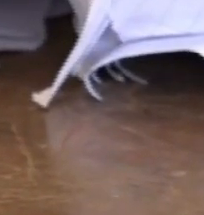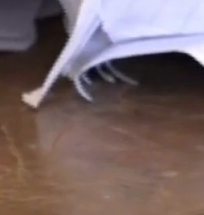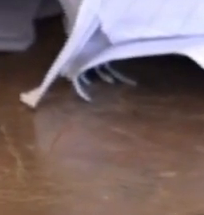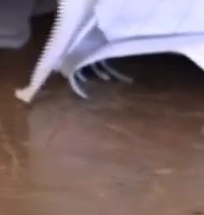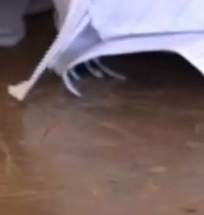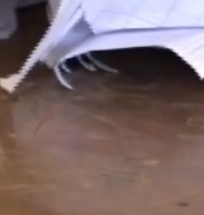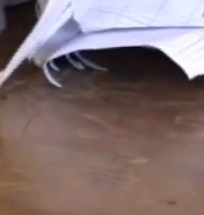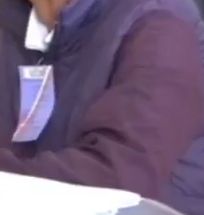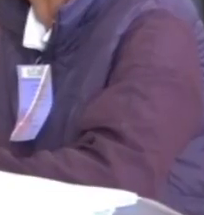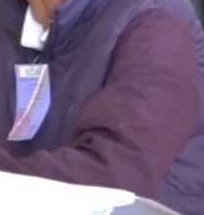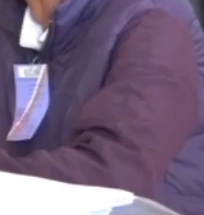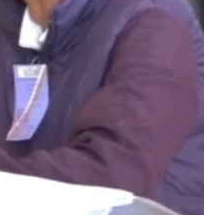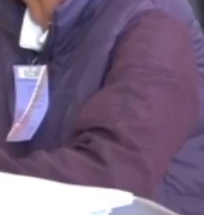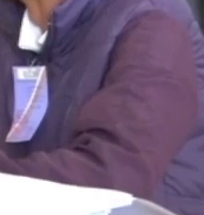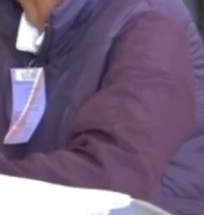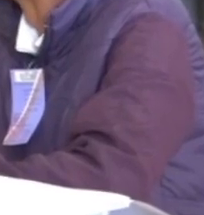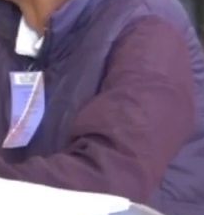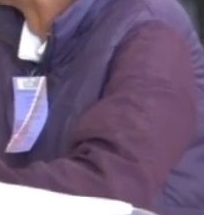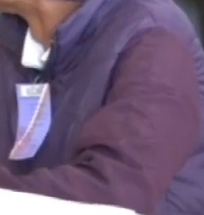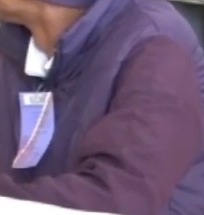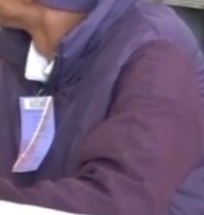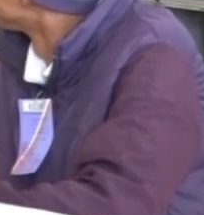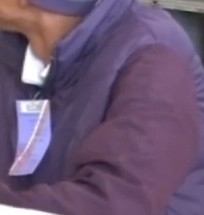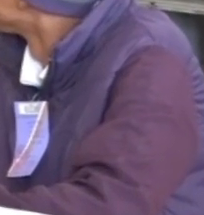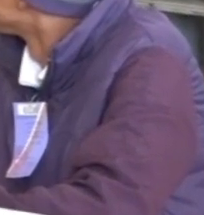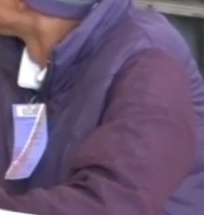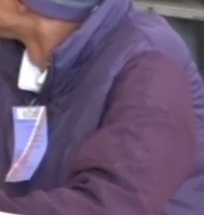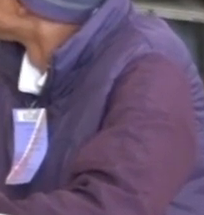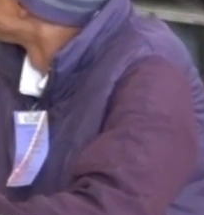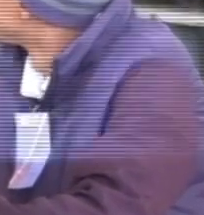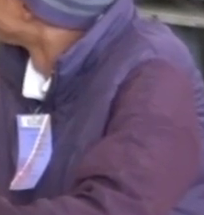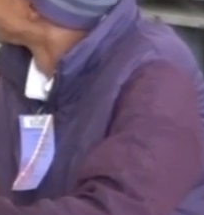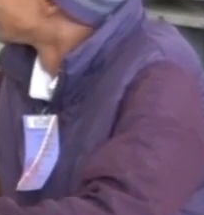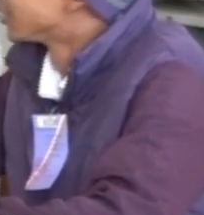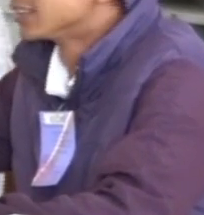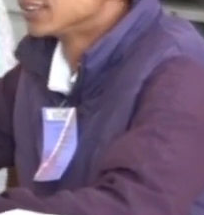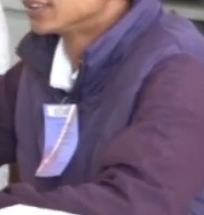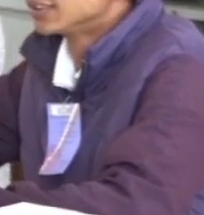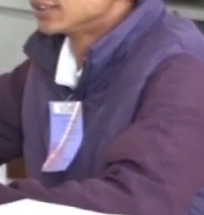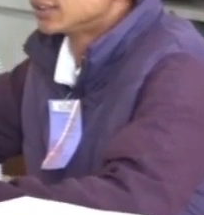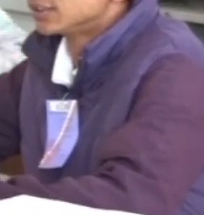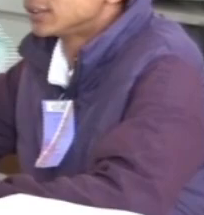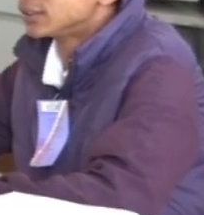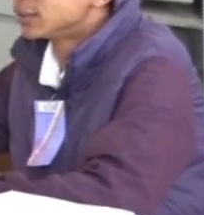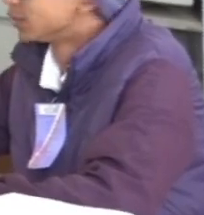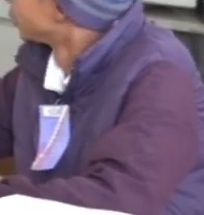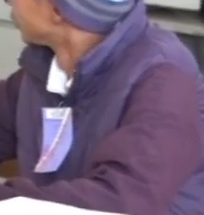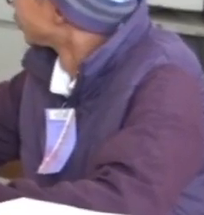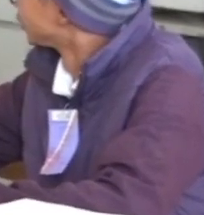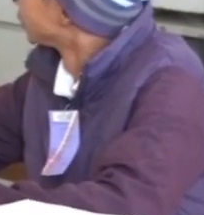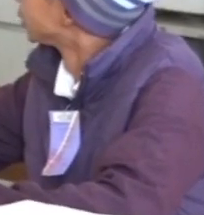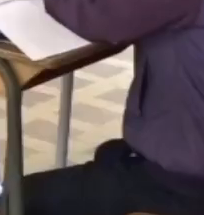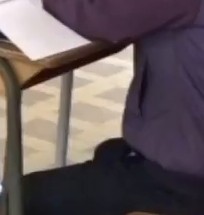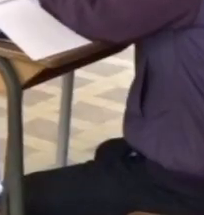Zava deibe ni 50 anna sulmbabamboka nuizi amarcha irupa mula vula si pandan lalan ene nivu ni